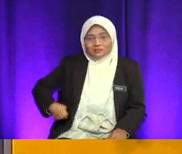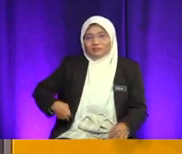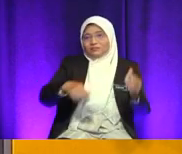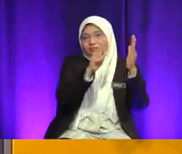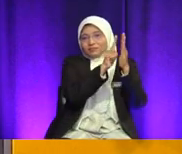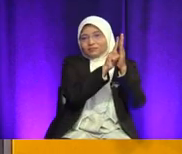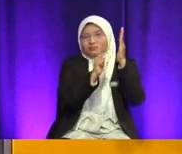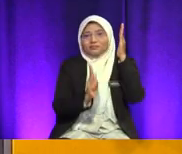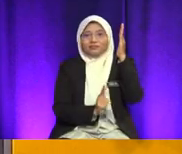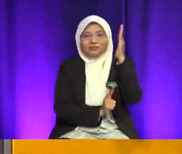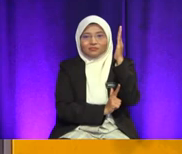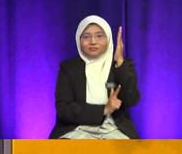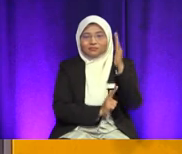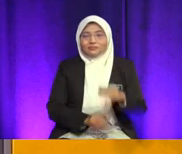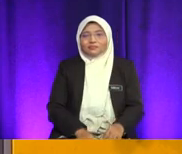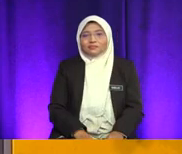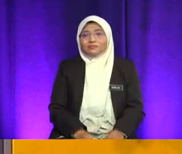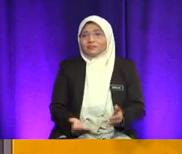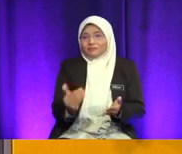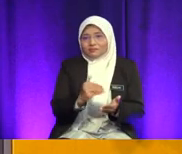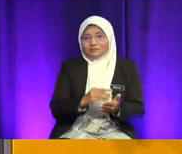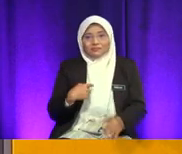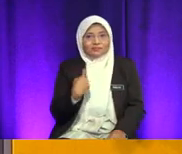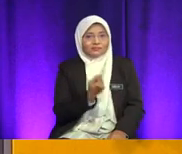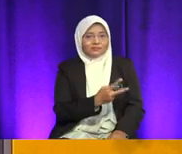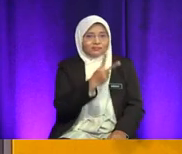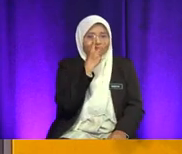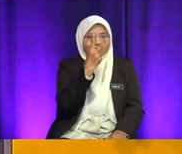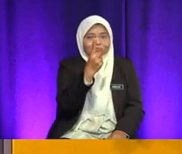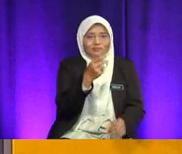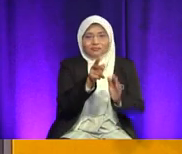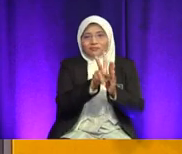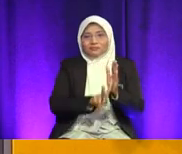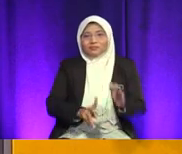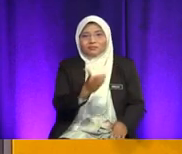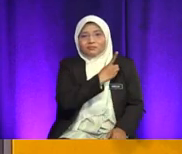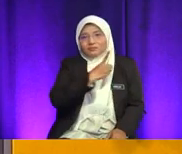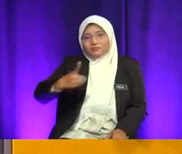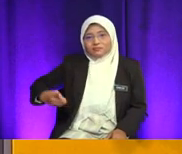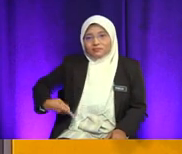seterusnya kita lihat penerangan tentang kedaulatan undang-undang